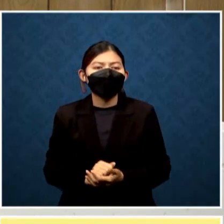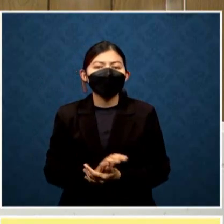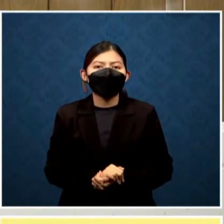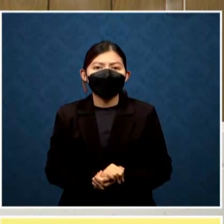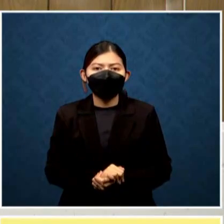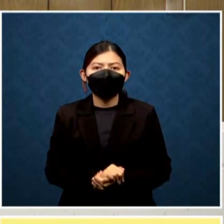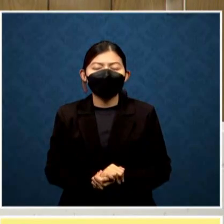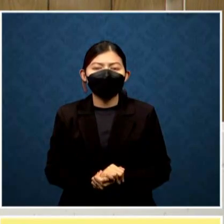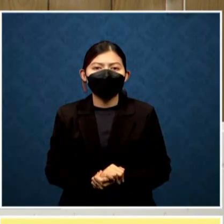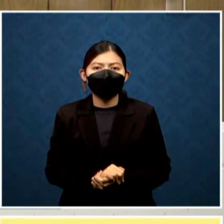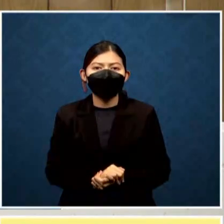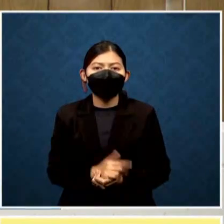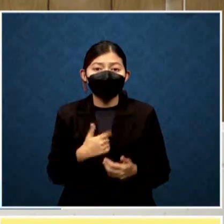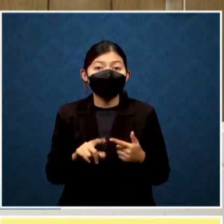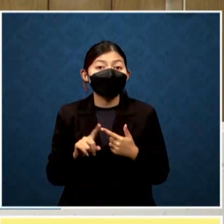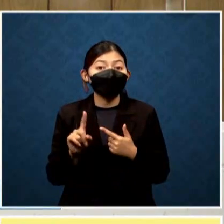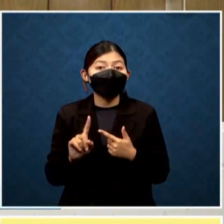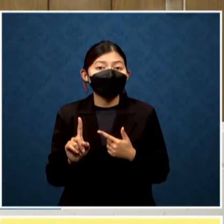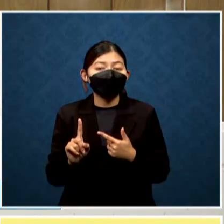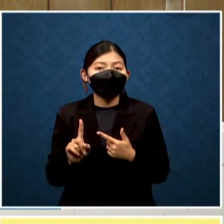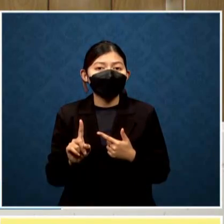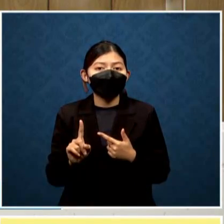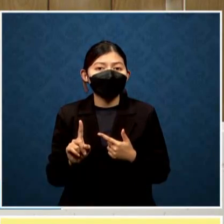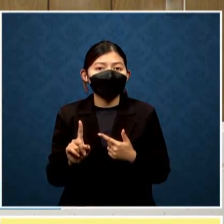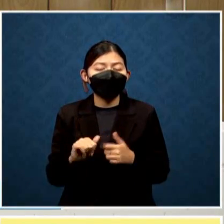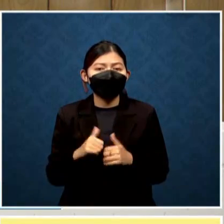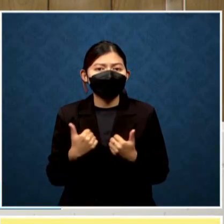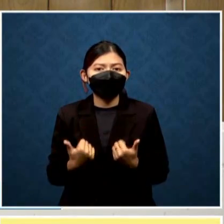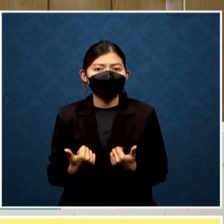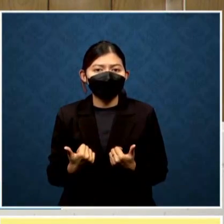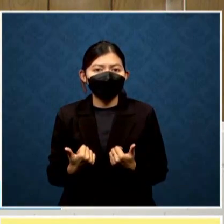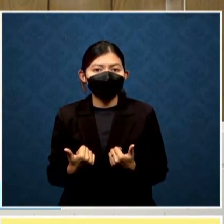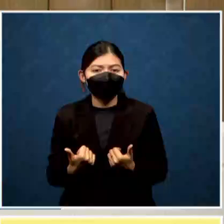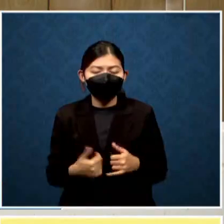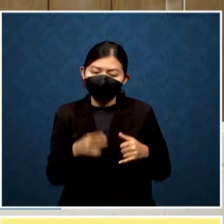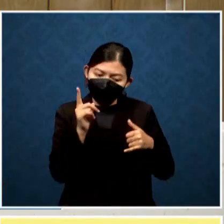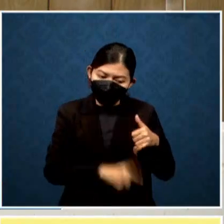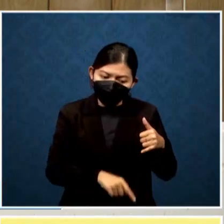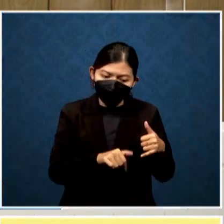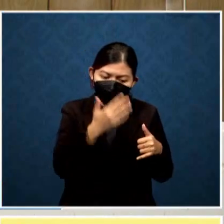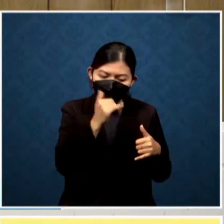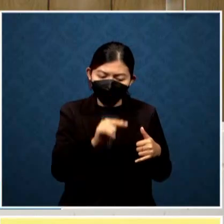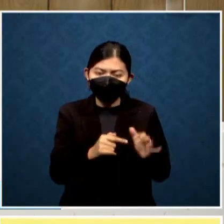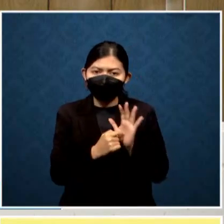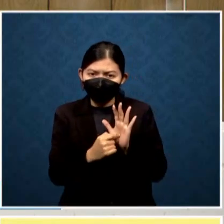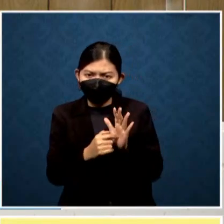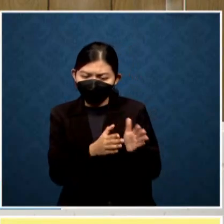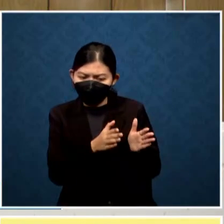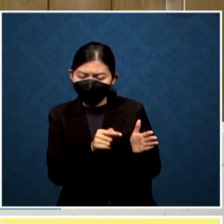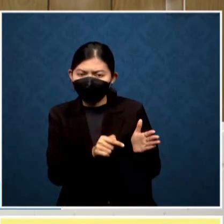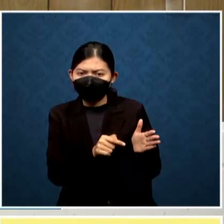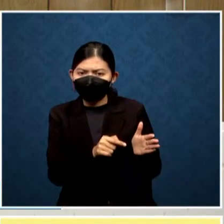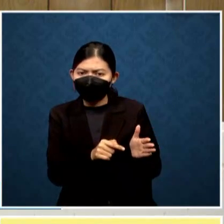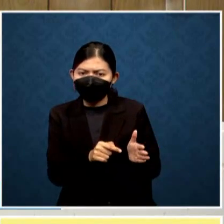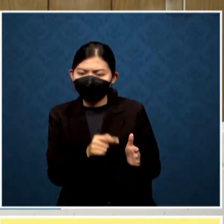นะครับหนึ่งก็คือกรณีนี้จะต้องมีการลงโทษเพื่อเป็นตัวอย่างแล้วก็ไปเตรียมเข้มงวดกับ